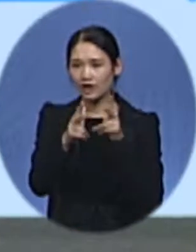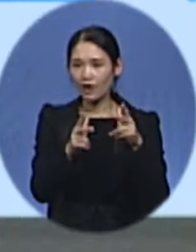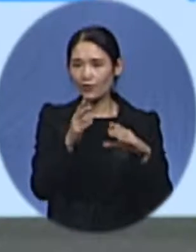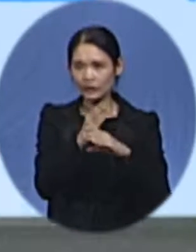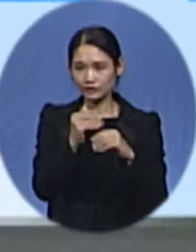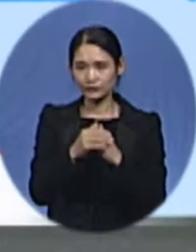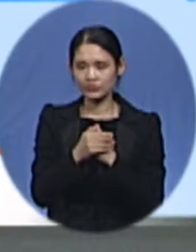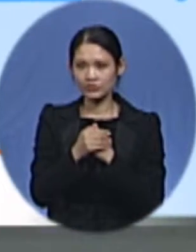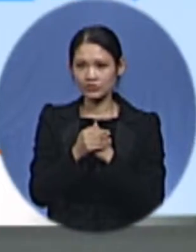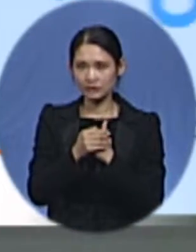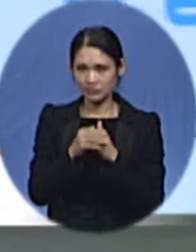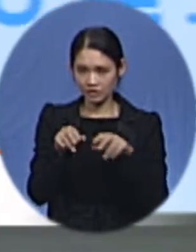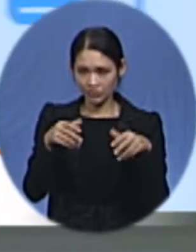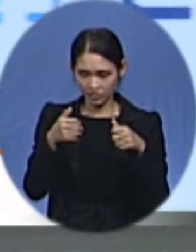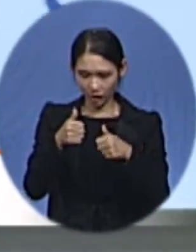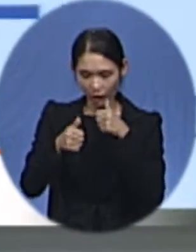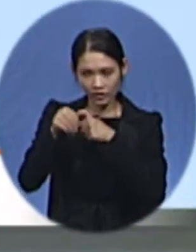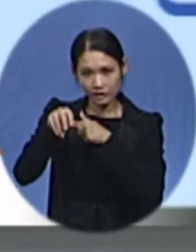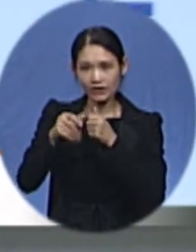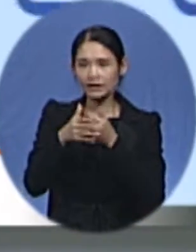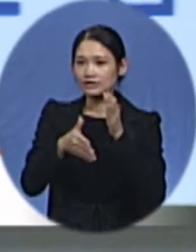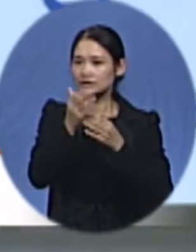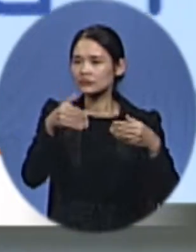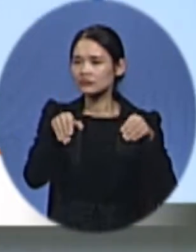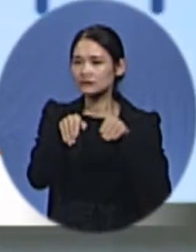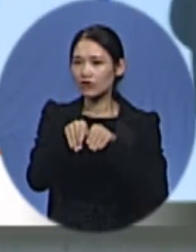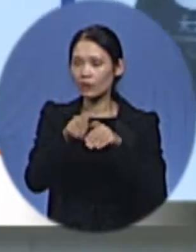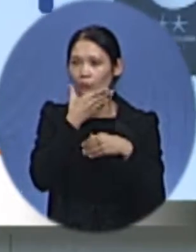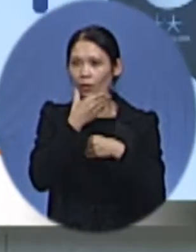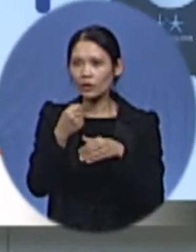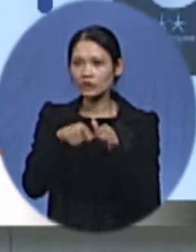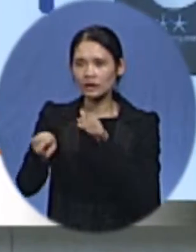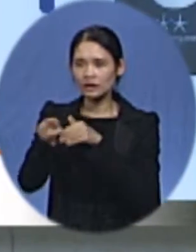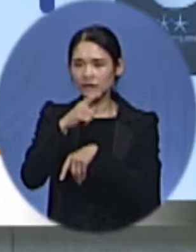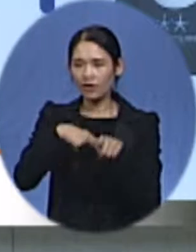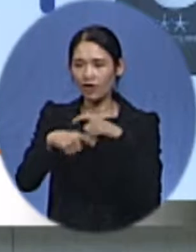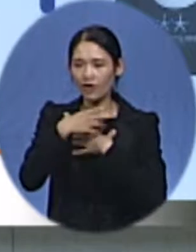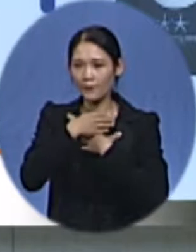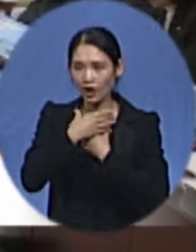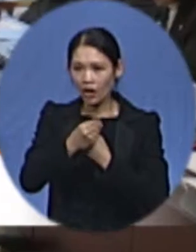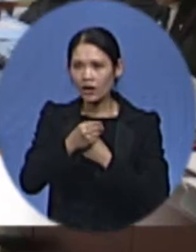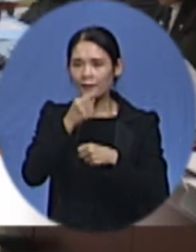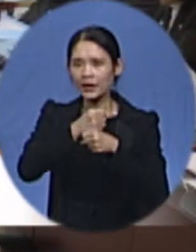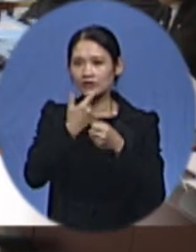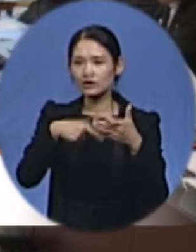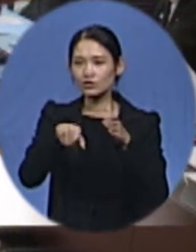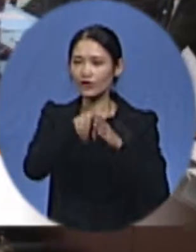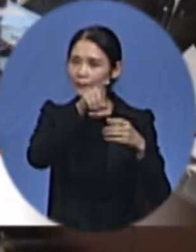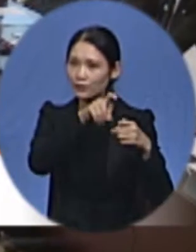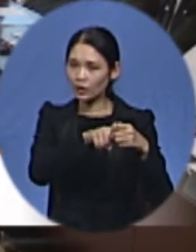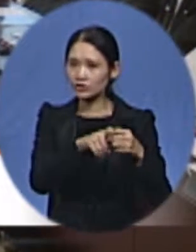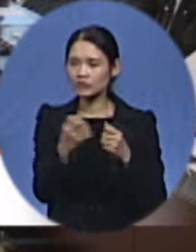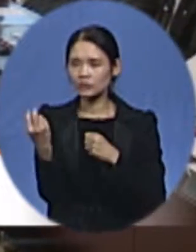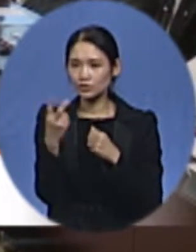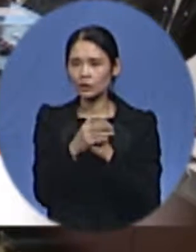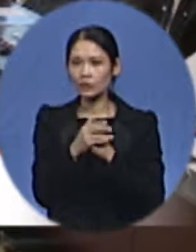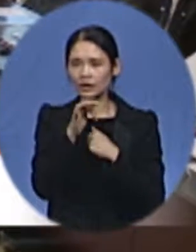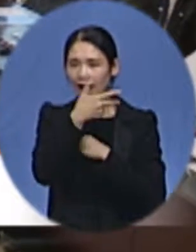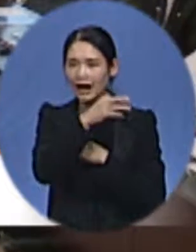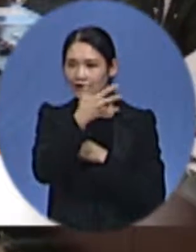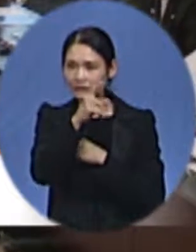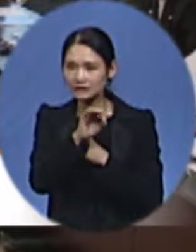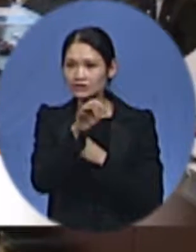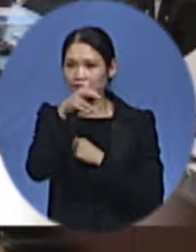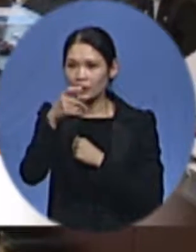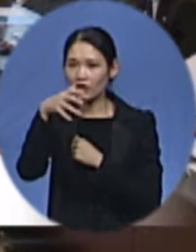경기장과 선수촌, 수송 등 대회 시설을 국제 패럴림픽위원회 접근성 기준에 맞춰 준비하는 것은 물론 강릉과